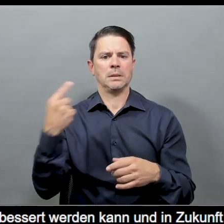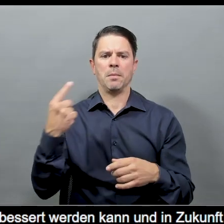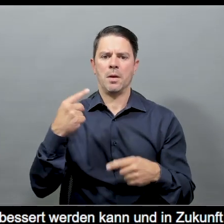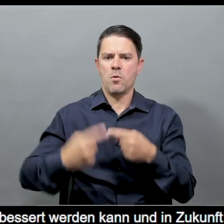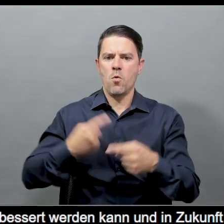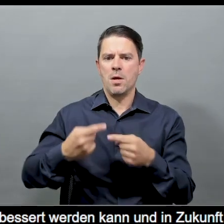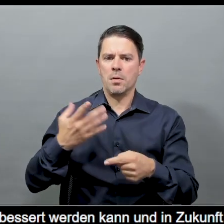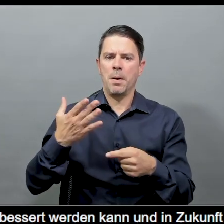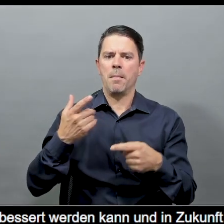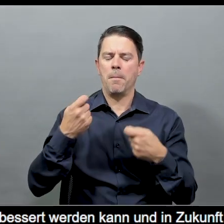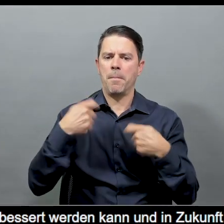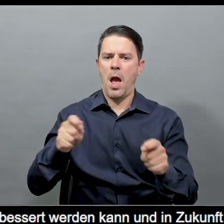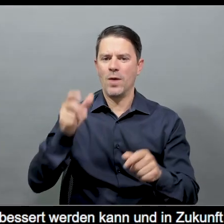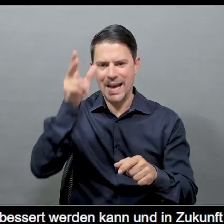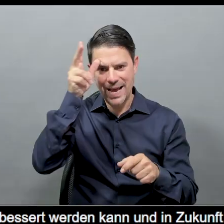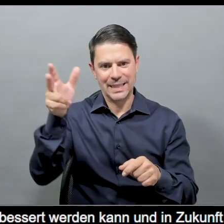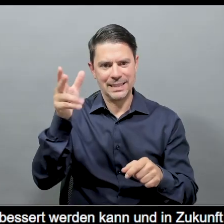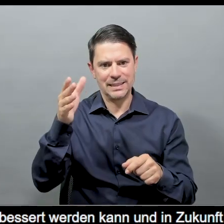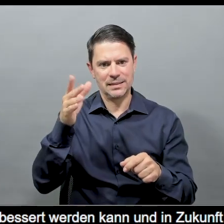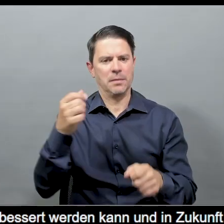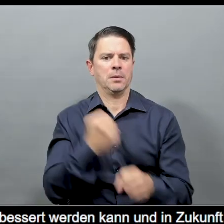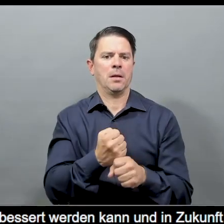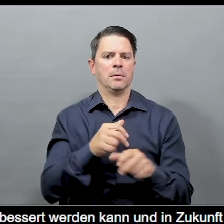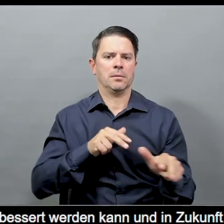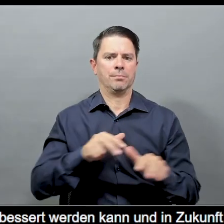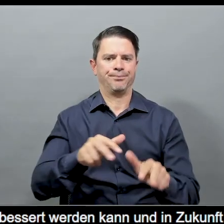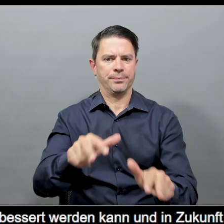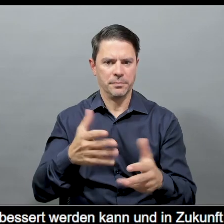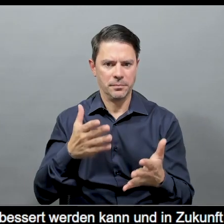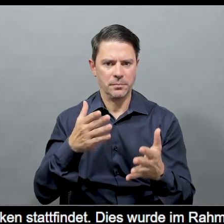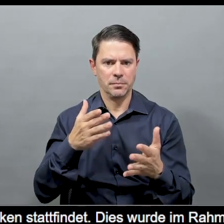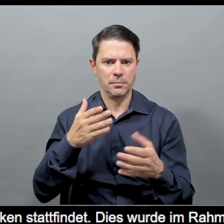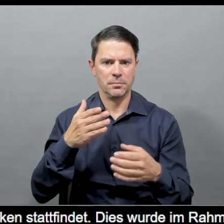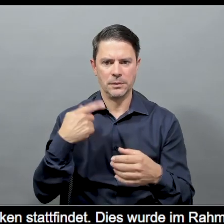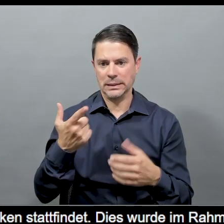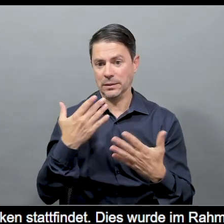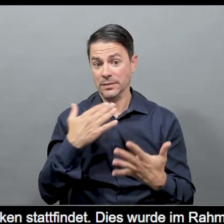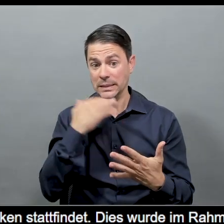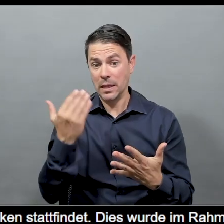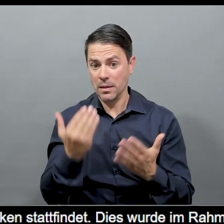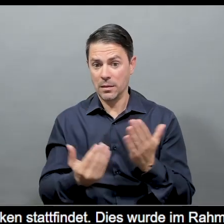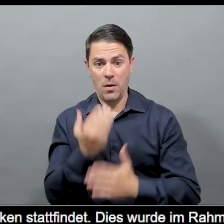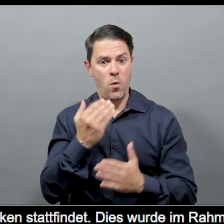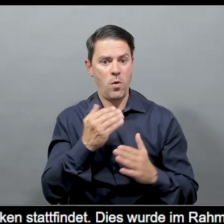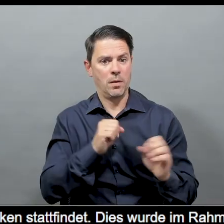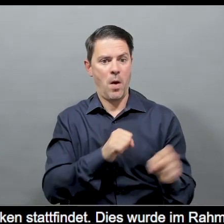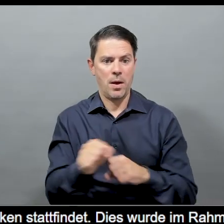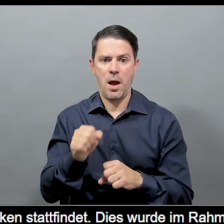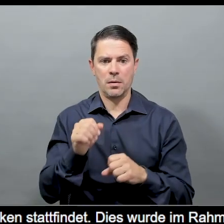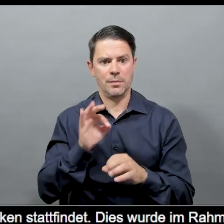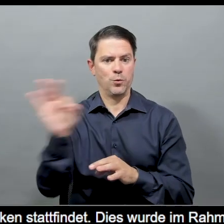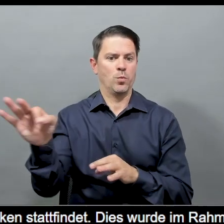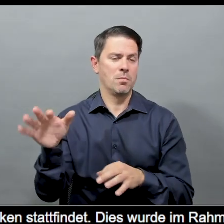aufstellen, deutlich breiter in der Finanzierung, als es bisher der Fall ist. Also unterm Strich viele große neue Möglichkeiten für die